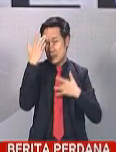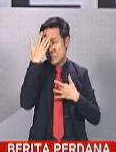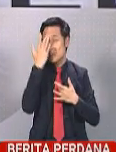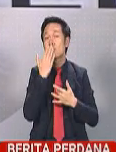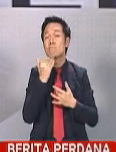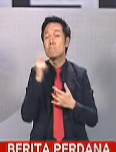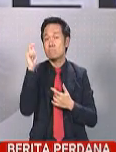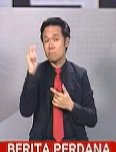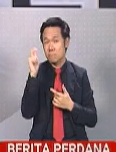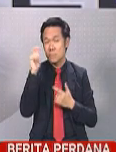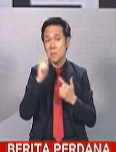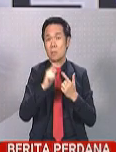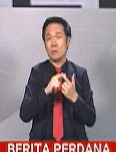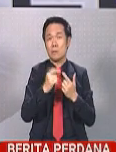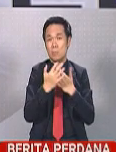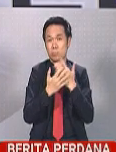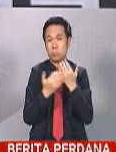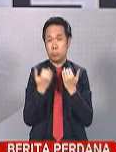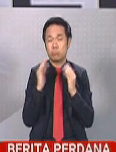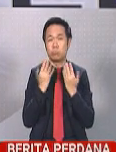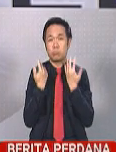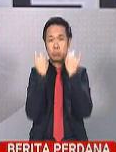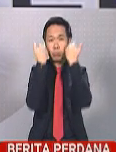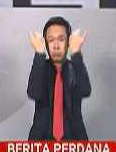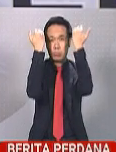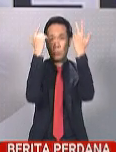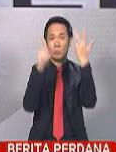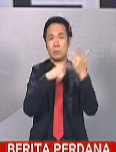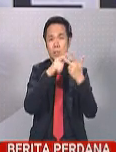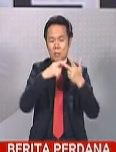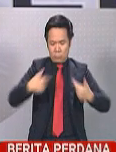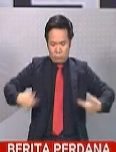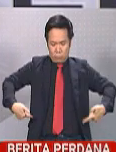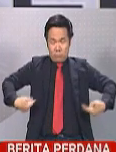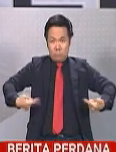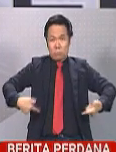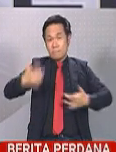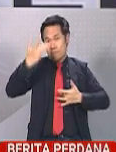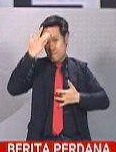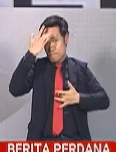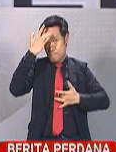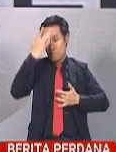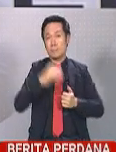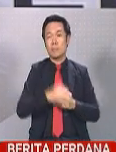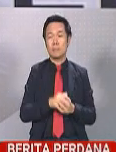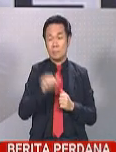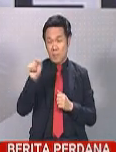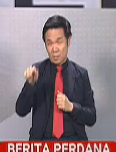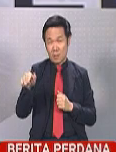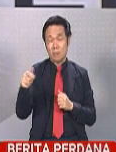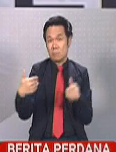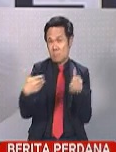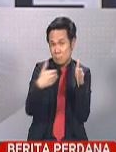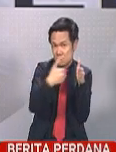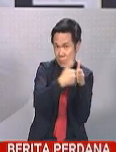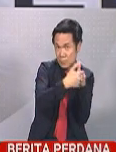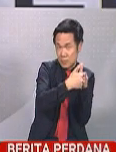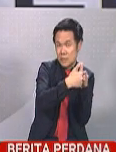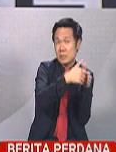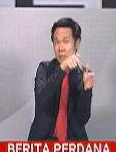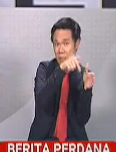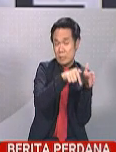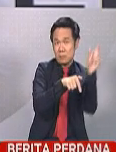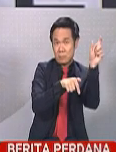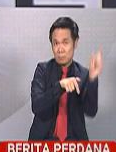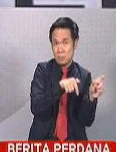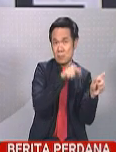kencing manis, darah tinggi dan penyakit buah pinggang. Beliau mempunyai sejarah kontak rapat dengan kes